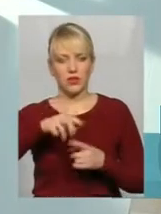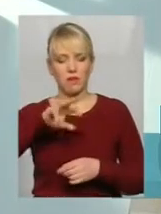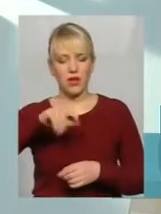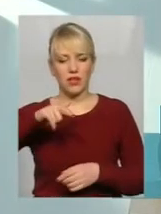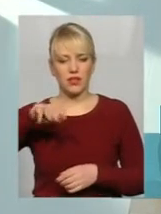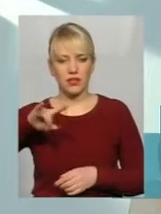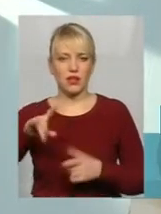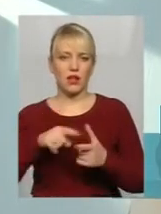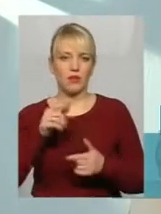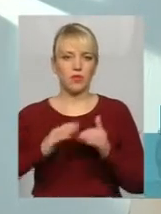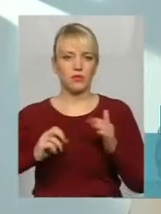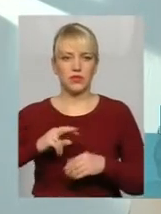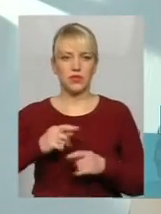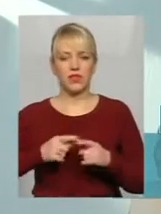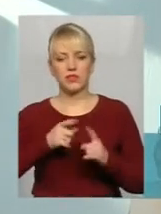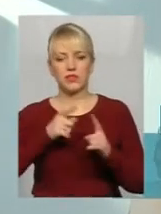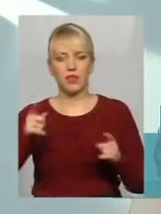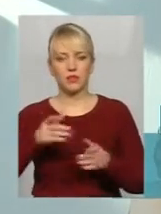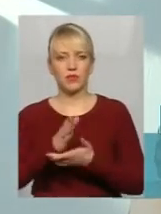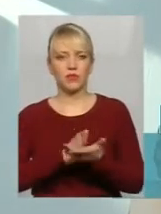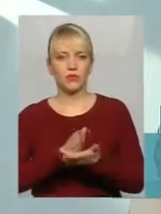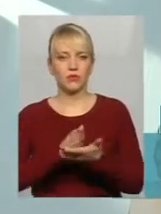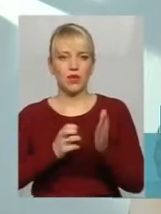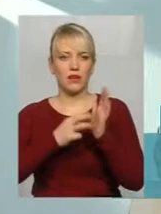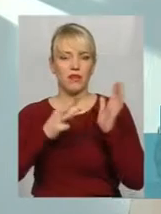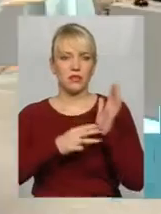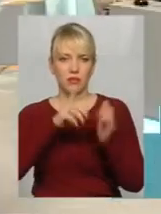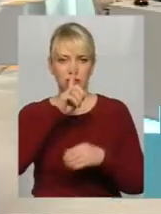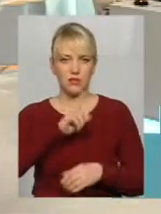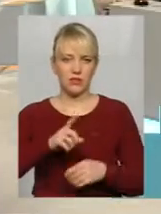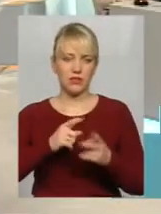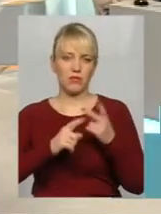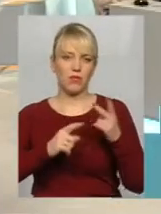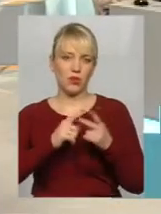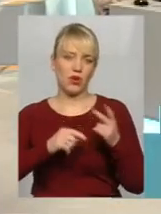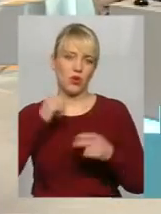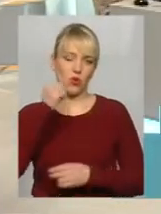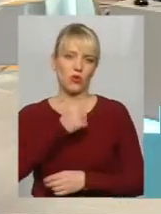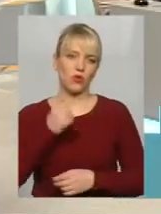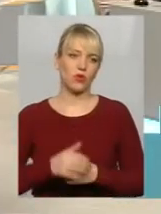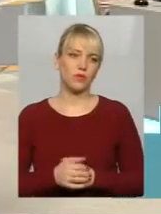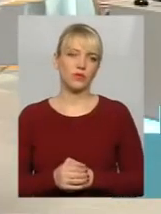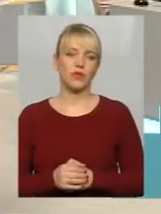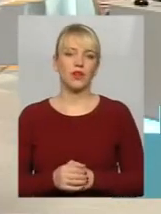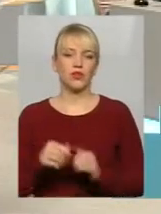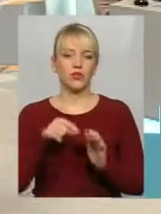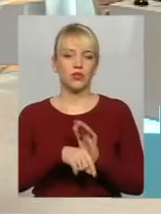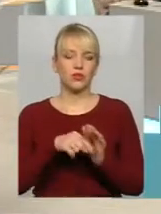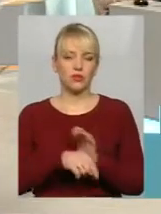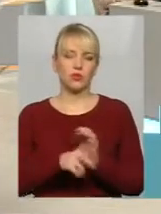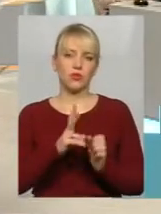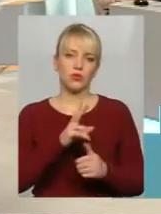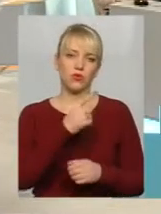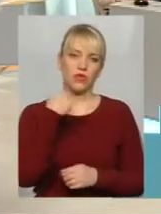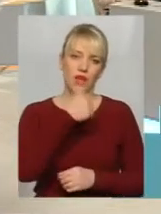або спеціаліста, термін проходження служби 18 місяців, тобто півтора року. Тобто одні служать рік, інші...